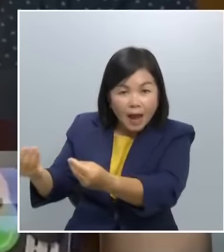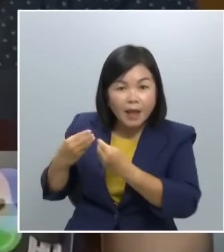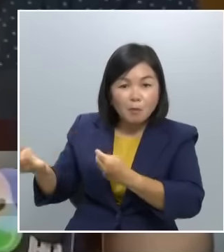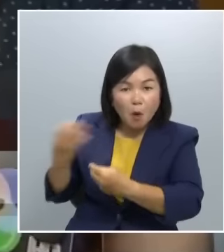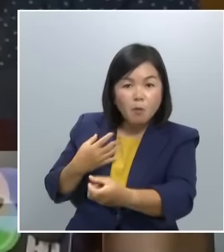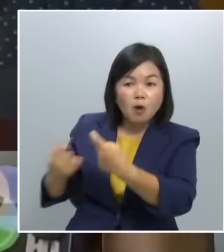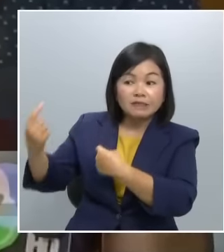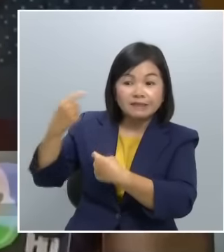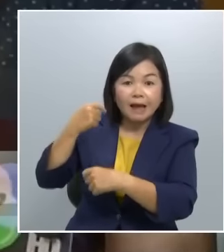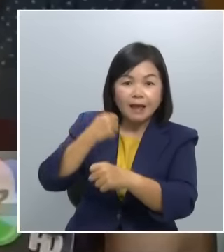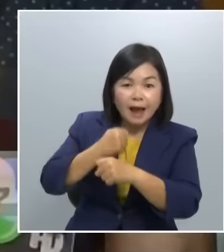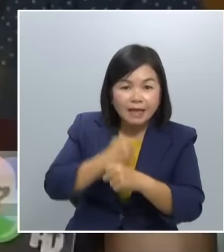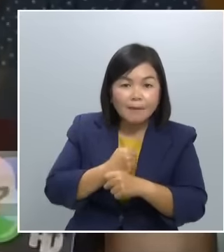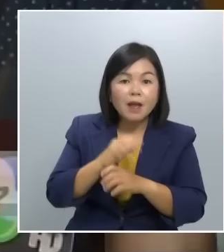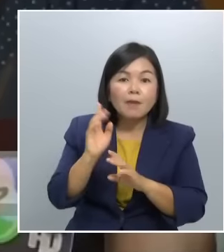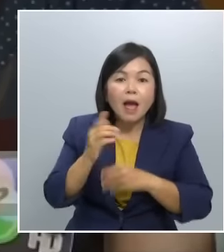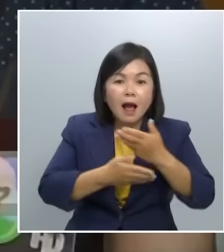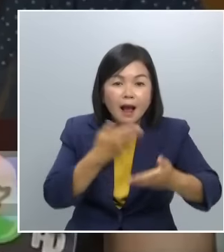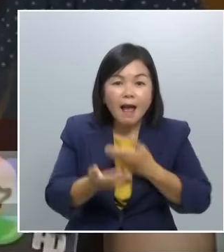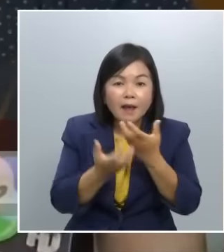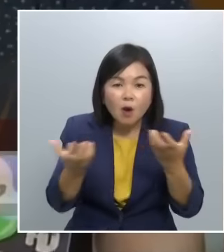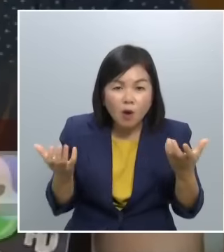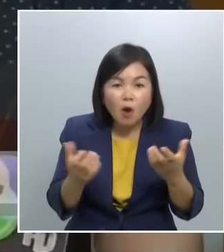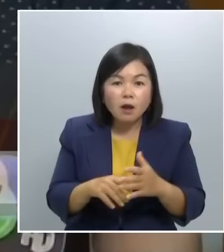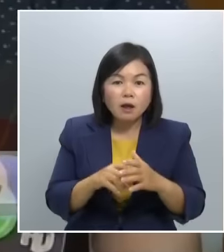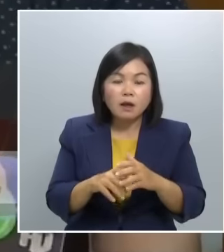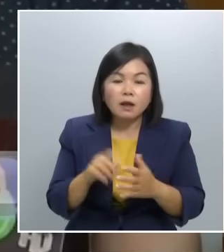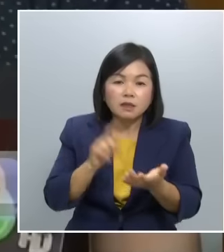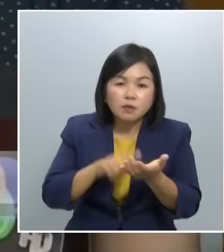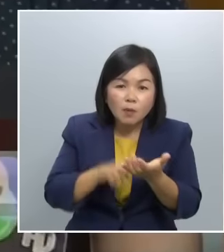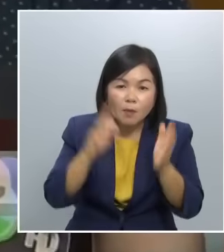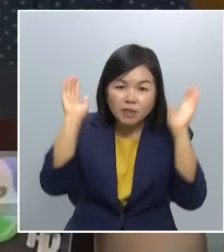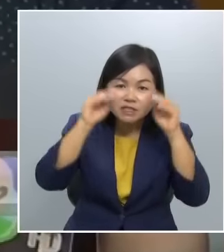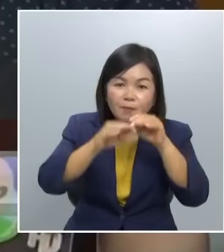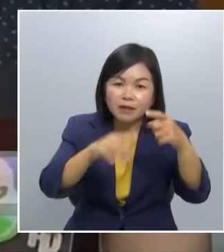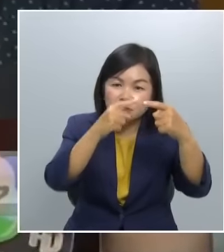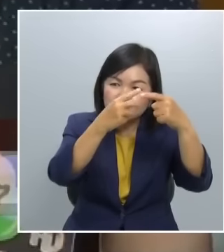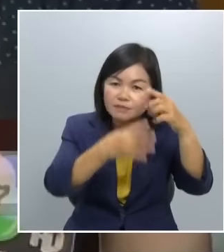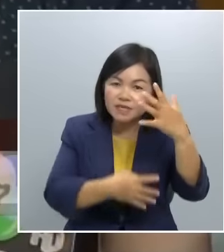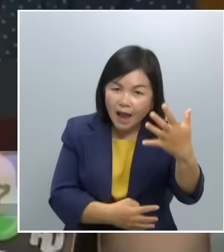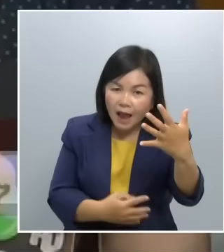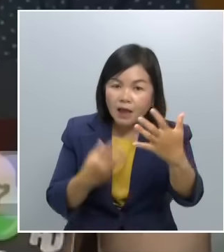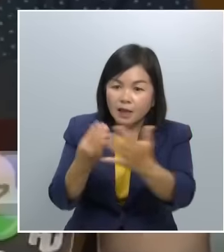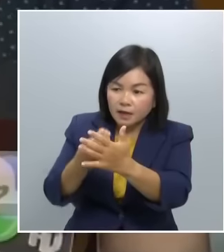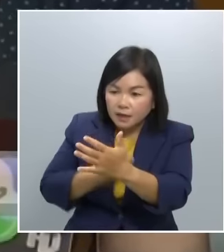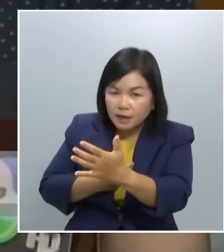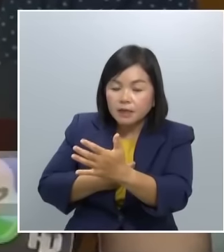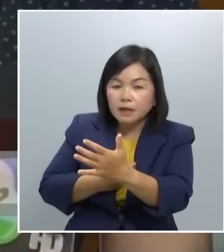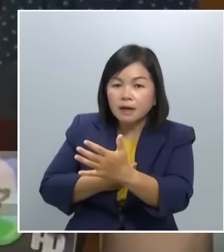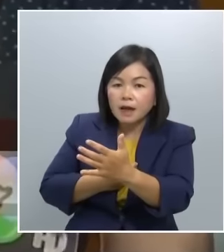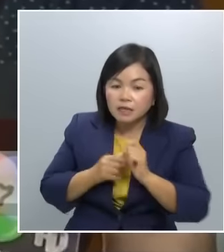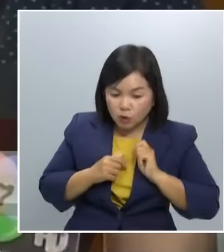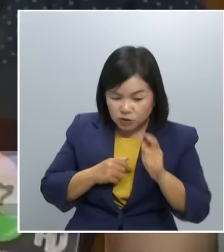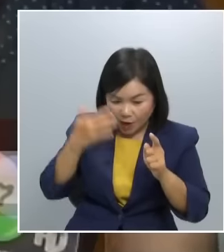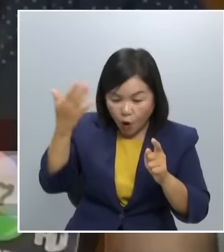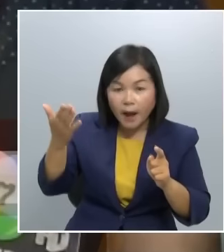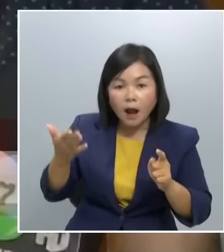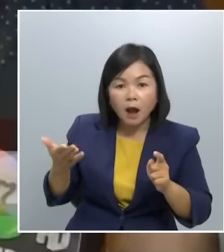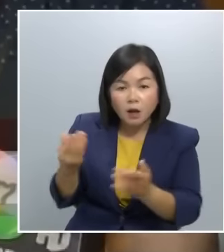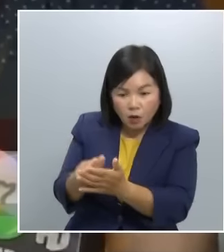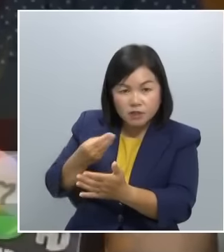ทำเกี่ยวพวก Lazada มีทำภารกิจ5ครั้งค่าคอมมิชชั่น 3,999 บาทแต่ต้องออกเงินไปก่อนแรกๆ